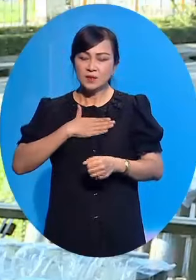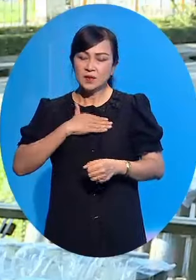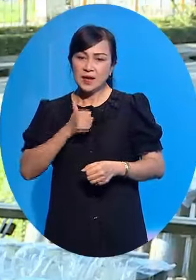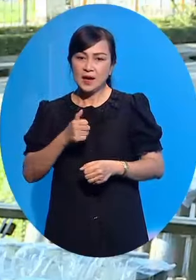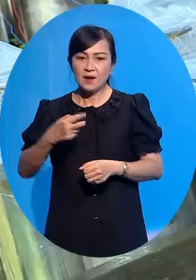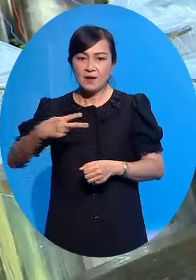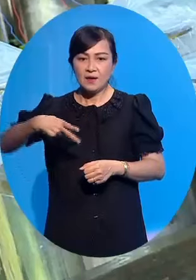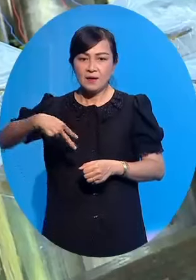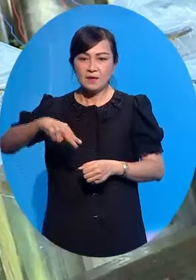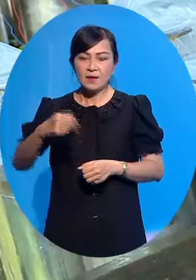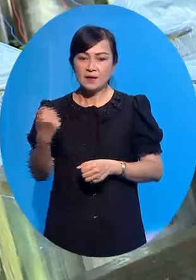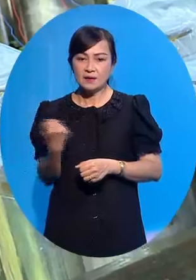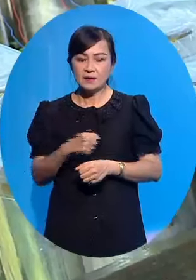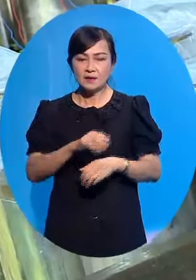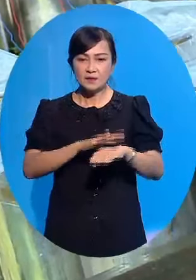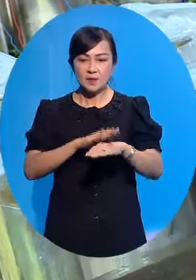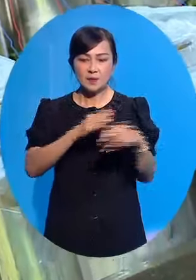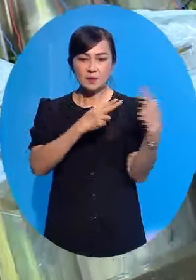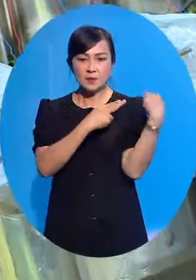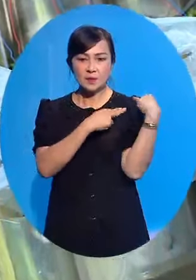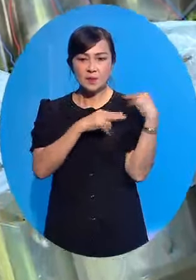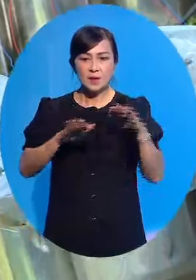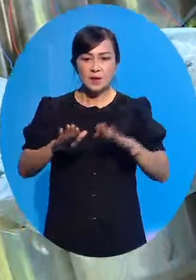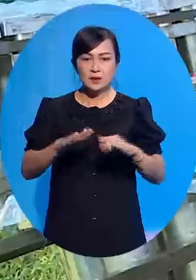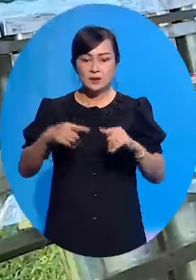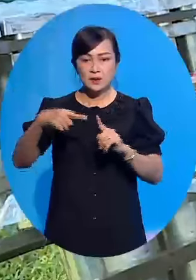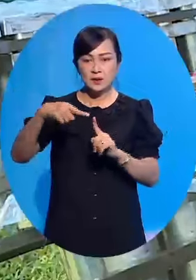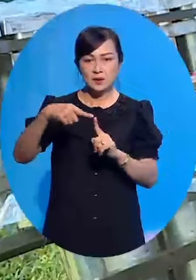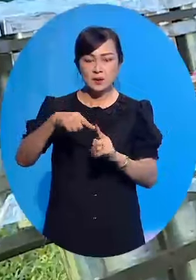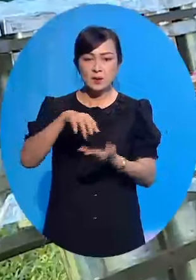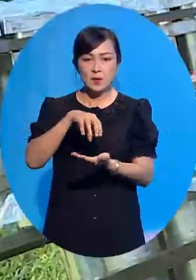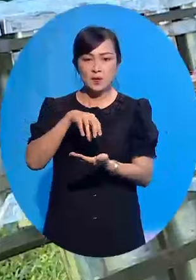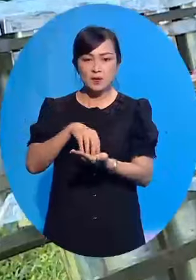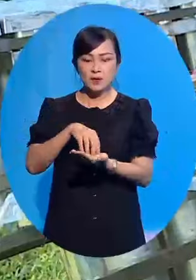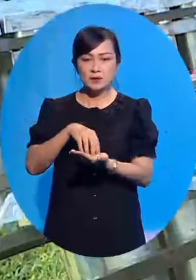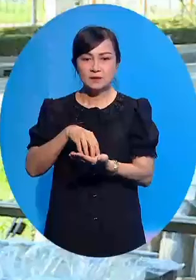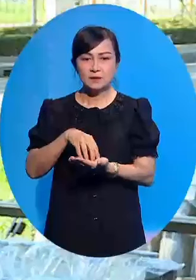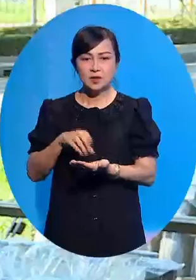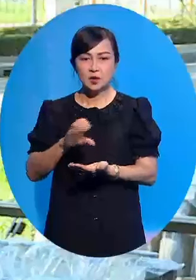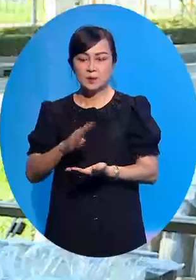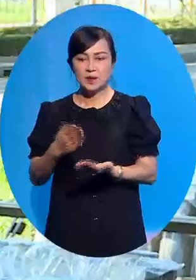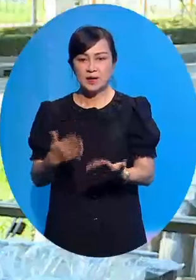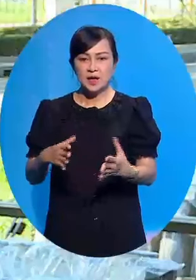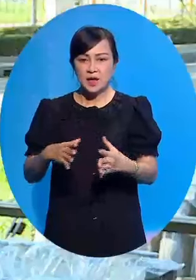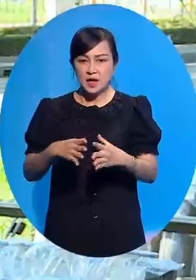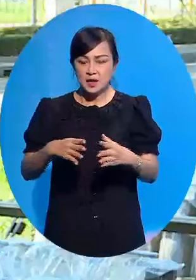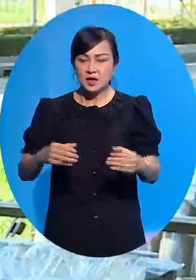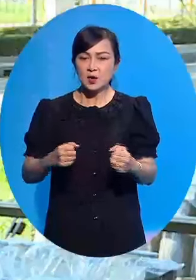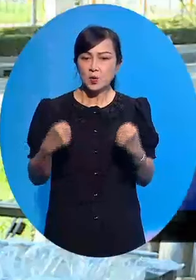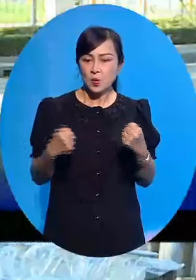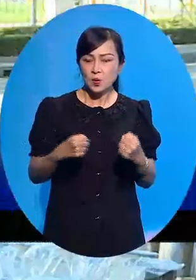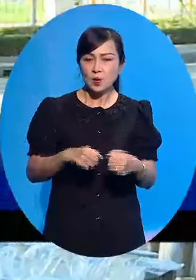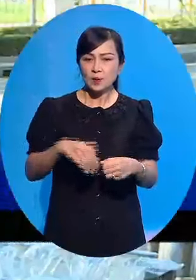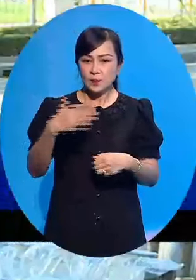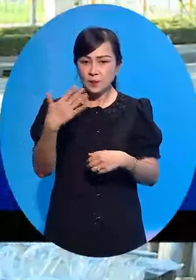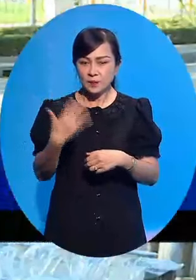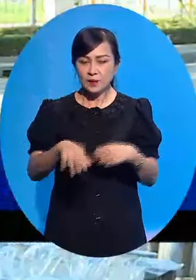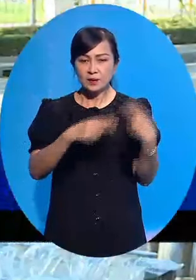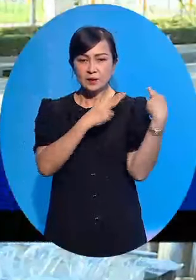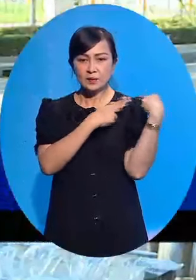về được phân công nhiệm vụ thực hiện trực tiếp tại cái khu vực trận địa này. Cũng gắng cố gắng đảm nhiệm hoàn thành